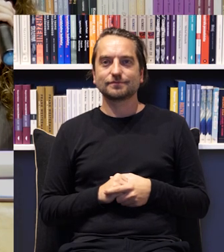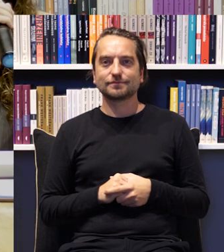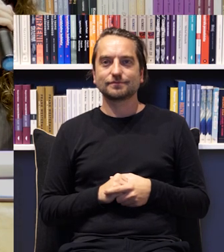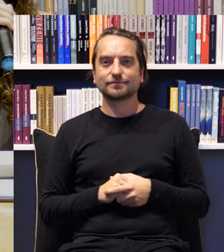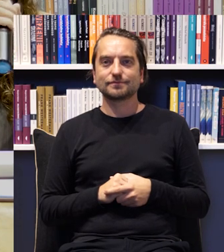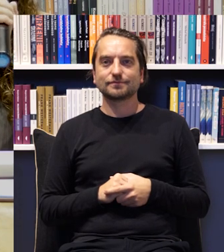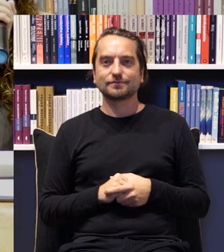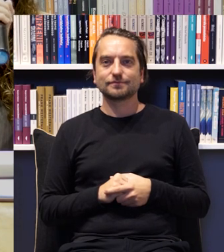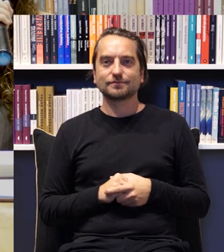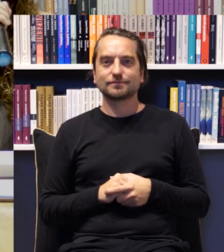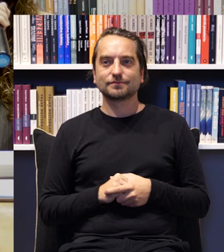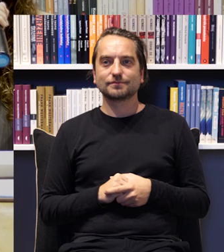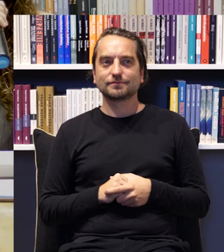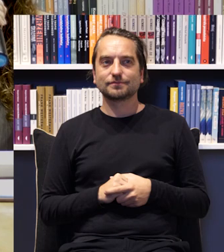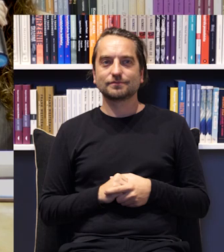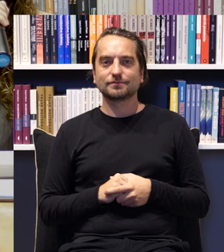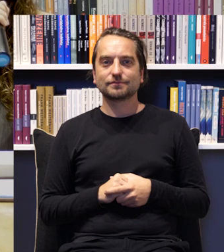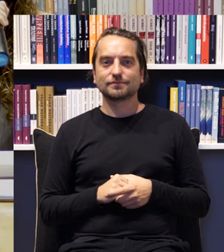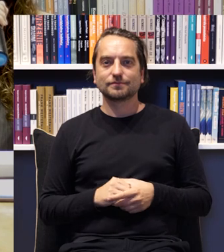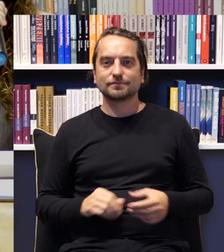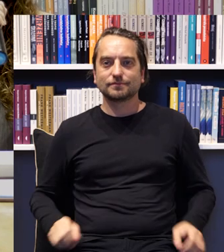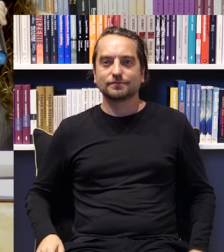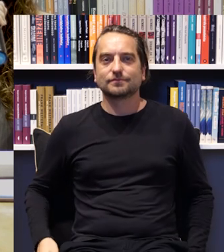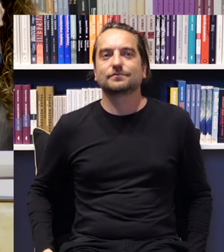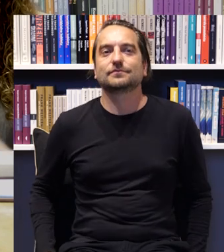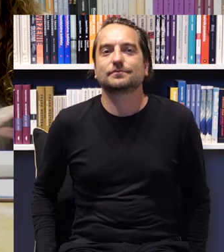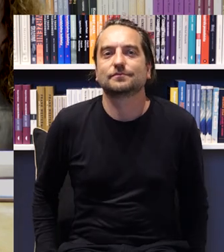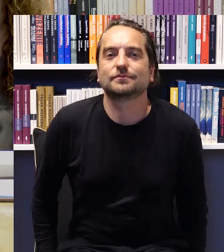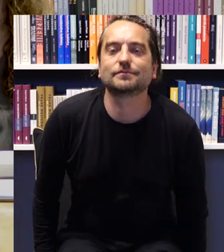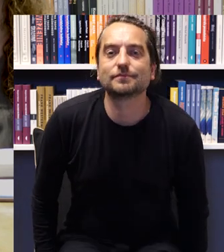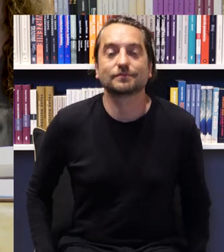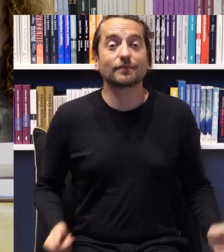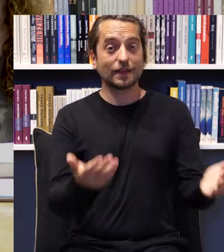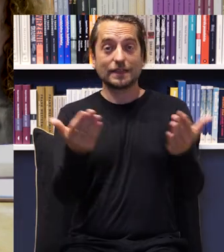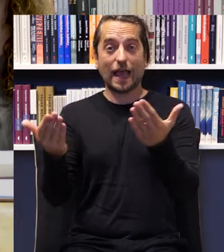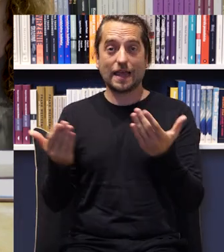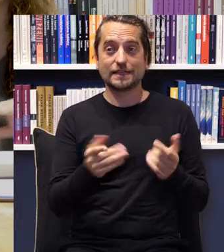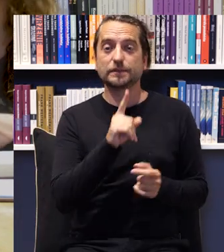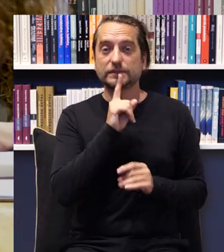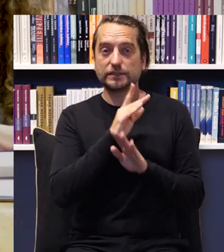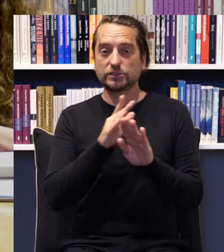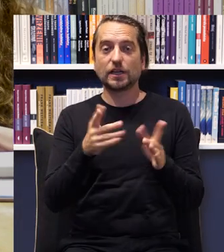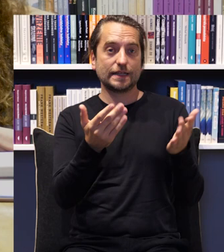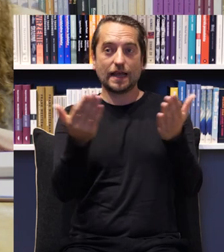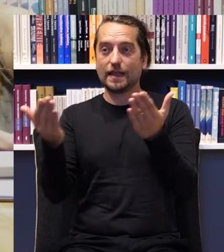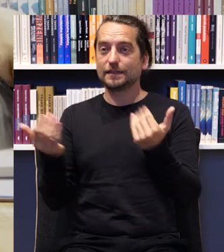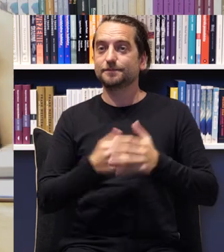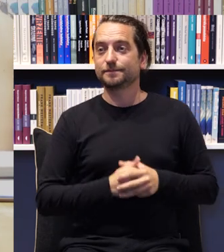Póki co cisza, więc póki cisza, chociaż zachęcam nadal, to ja cię jeszcze o jedną rzecz